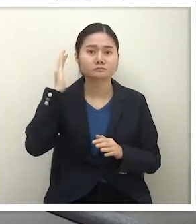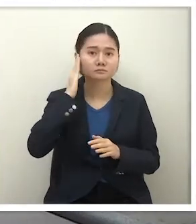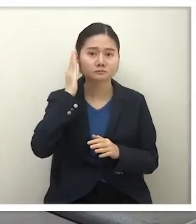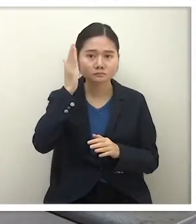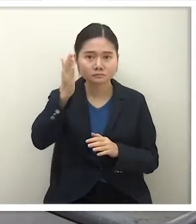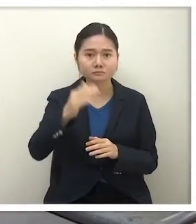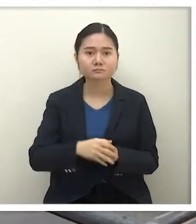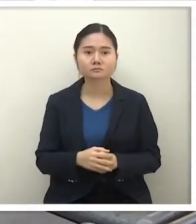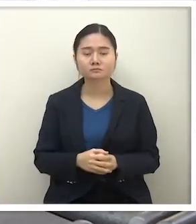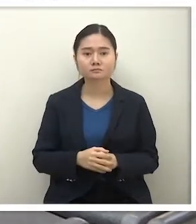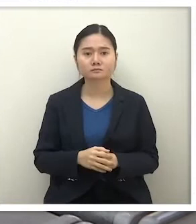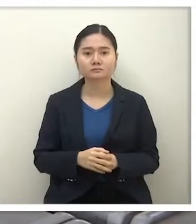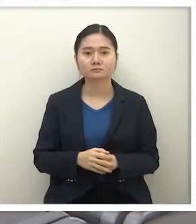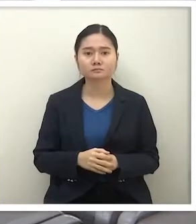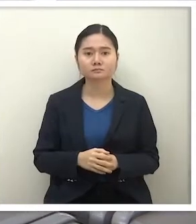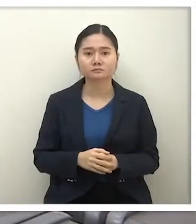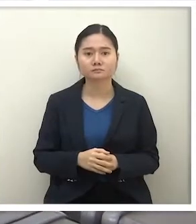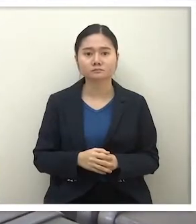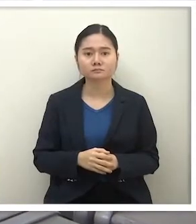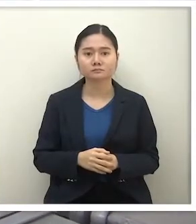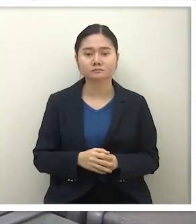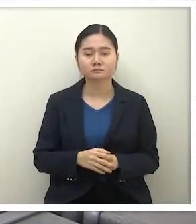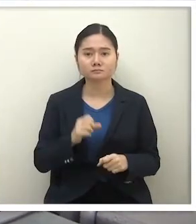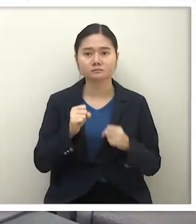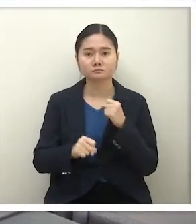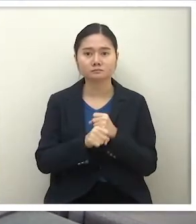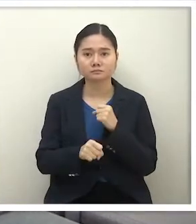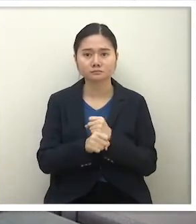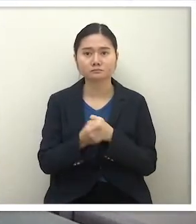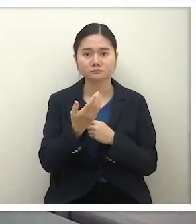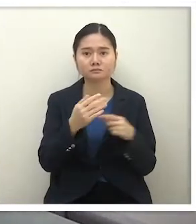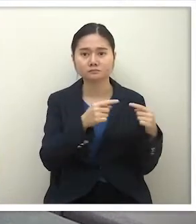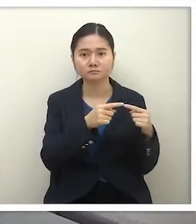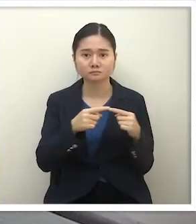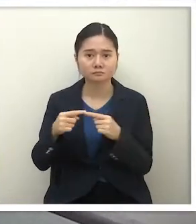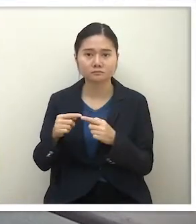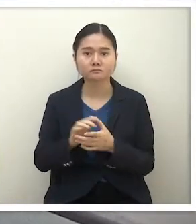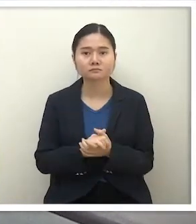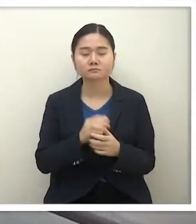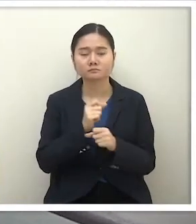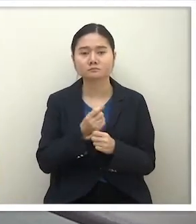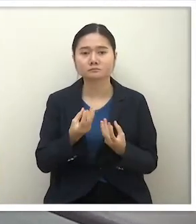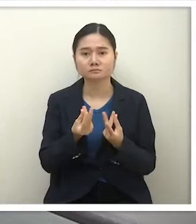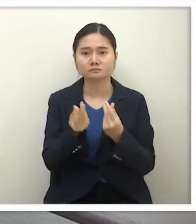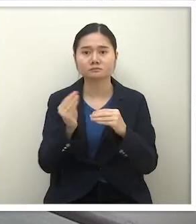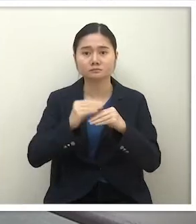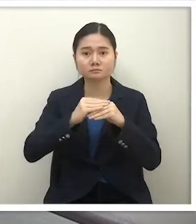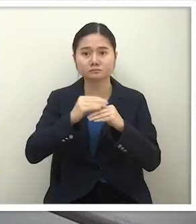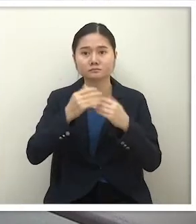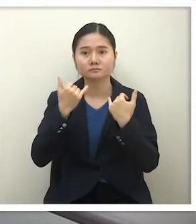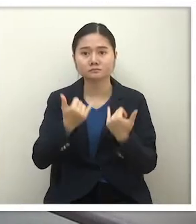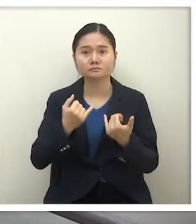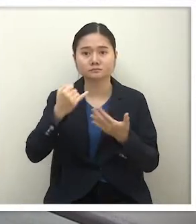ไปเราจะมาทำงานชิ้นนี้ต่อนะครับใส่รายละเอียดเข้าไปตอนนี้เรา